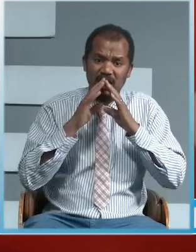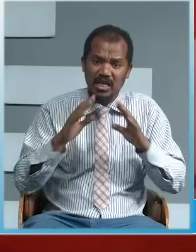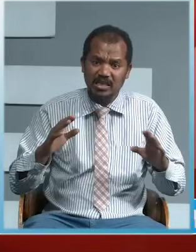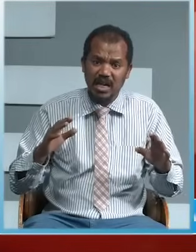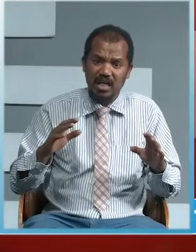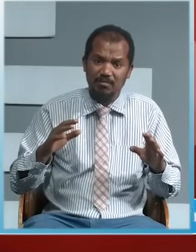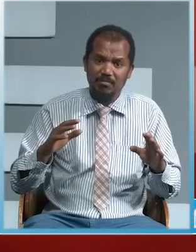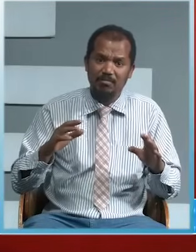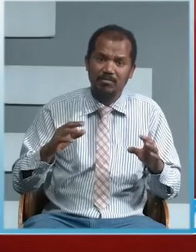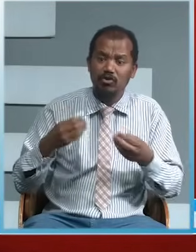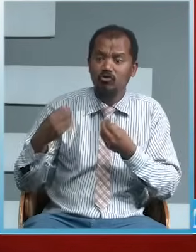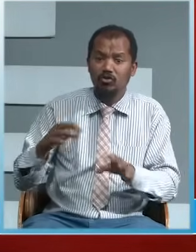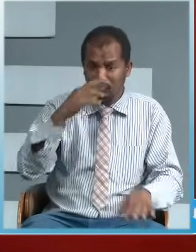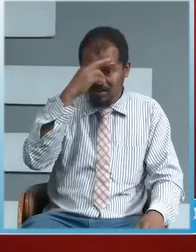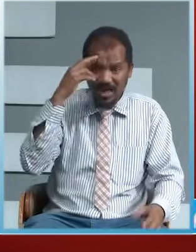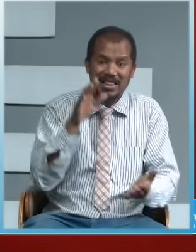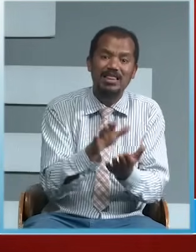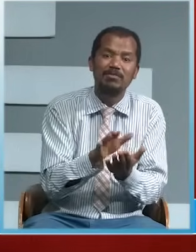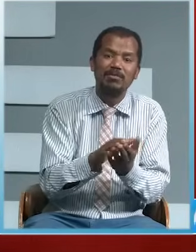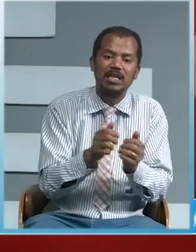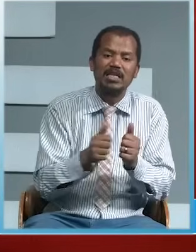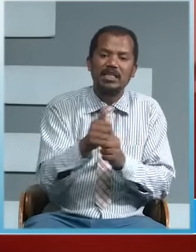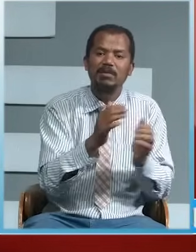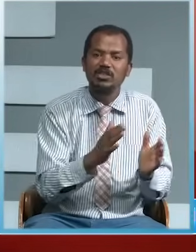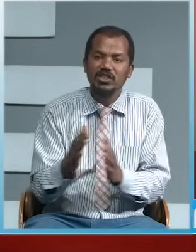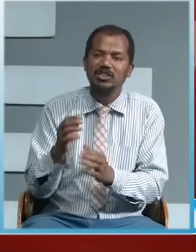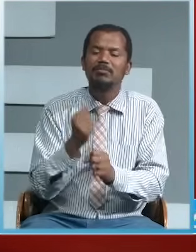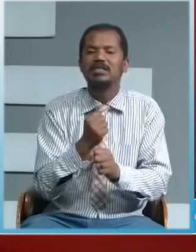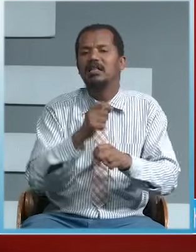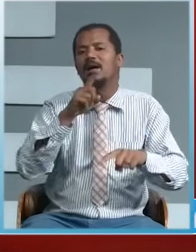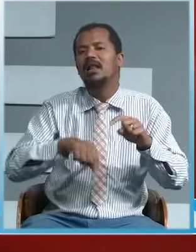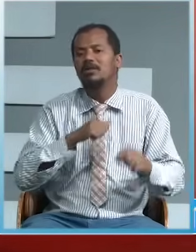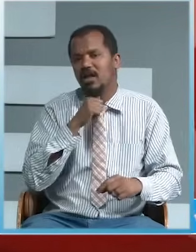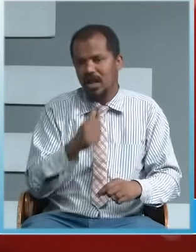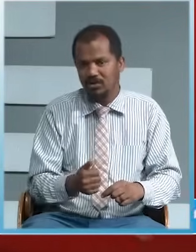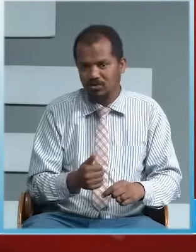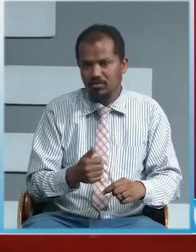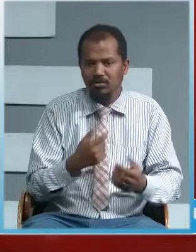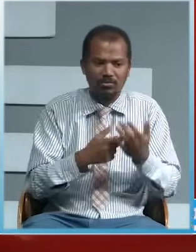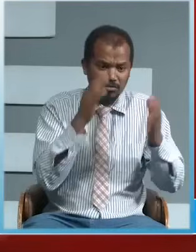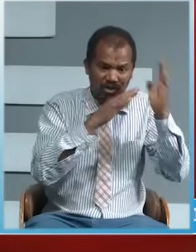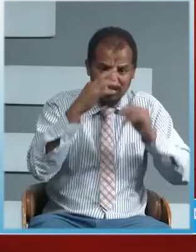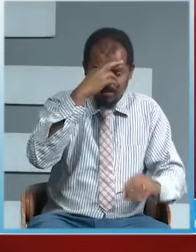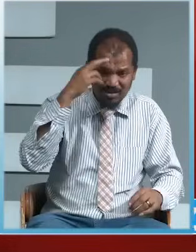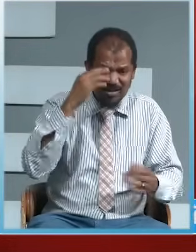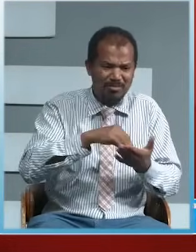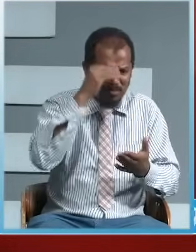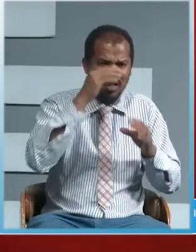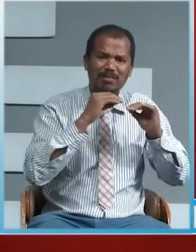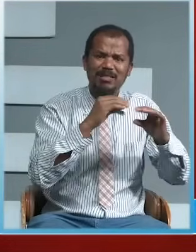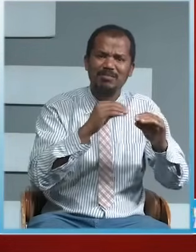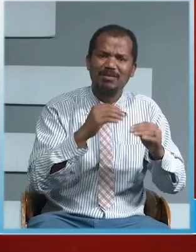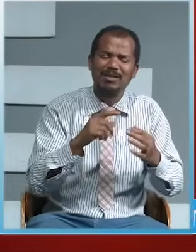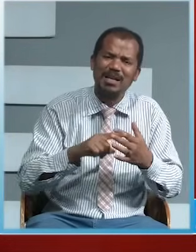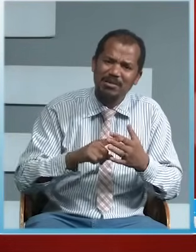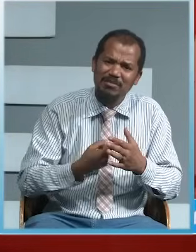የሰላም በሰላም እጦቱ ምክንያት ትምህርት ቤቶች የቅድመ ዝግጅት ስራ መስራት ባለመቻላቸው በዚህ ችግር ምክንያት መማር ማስተማሩን